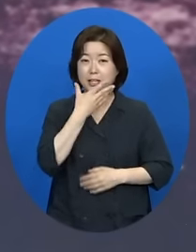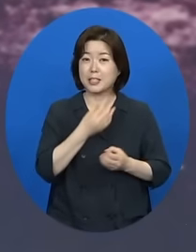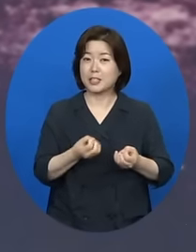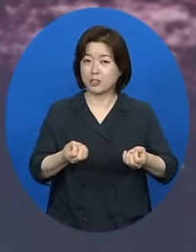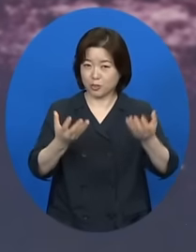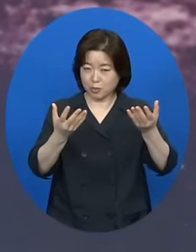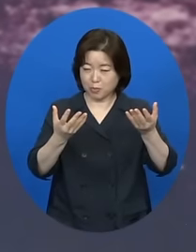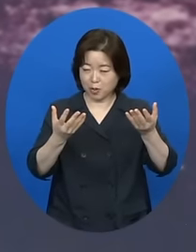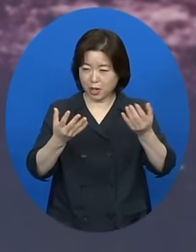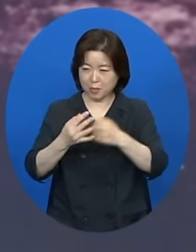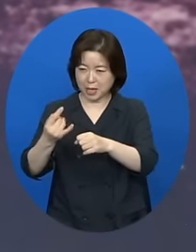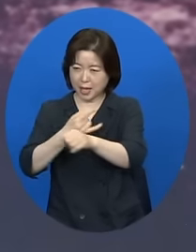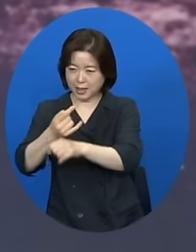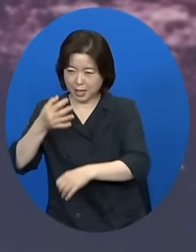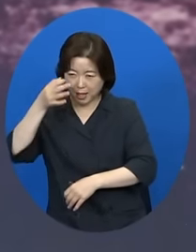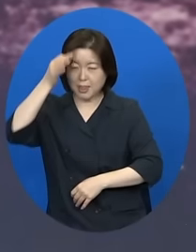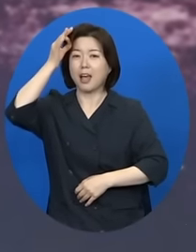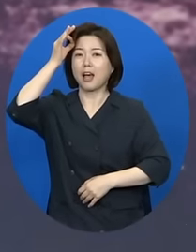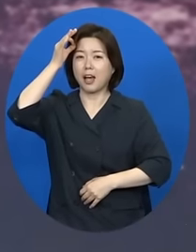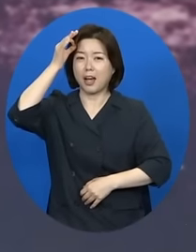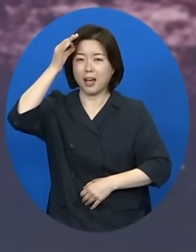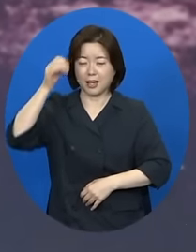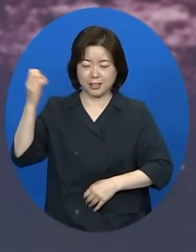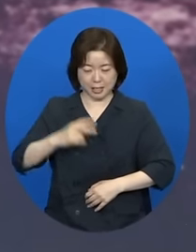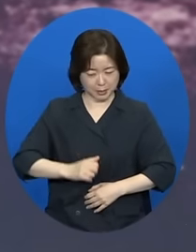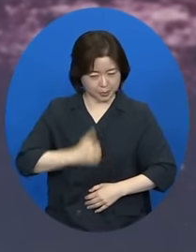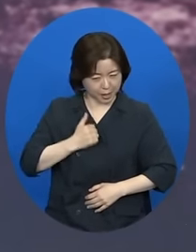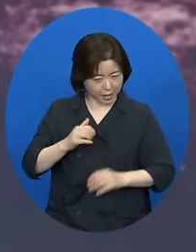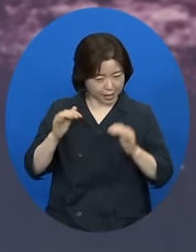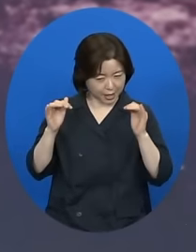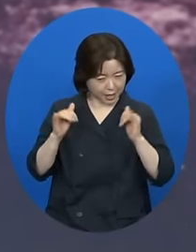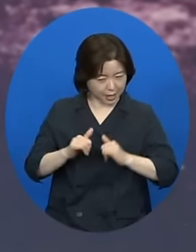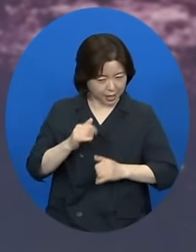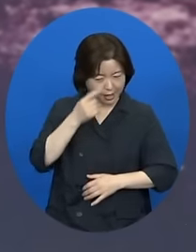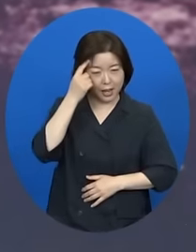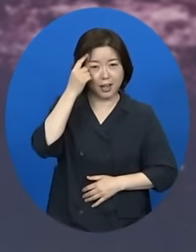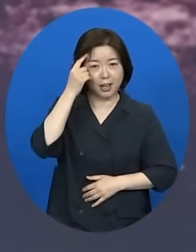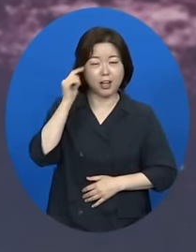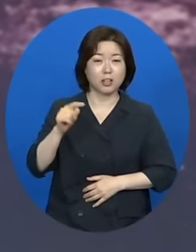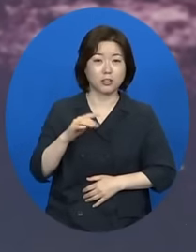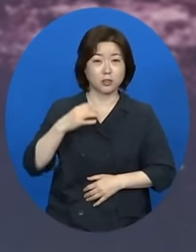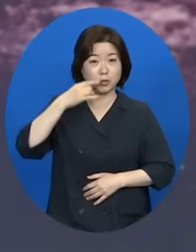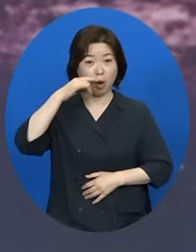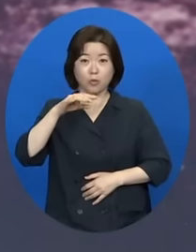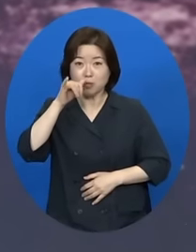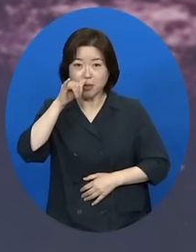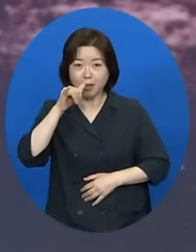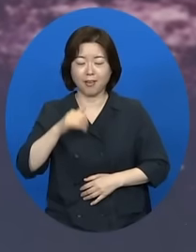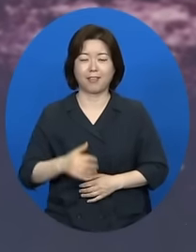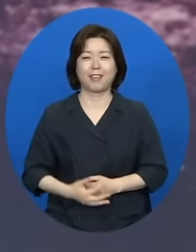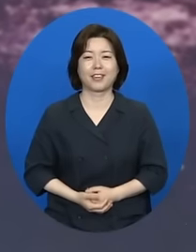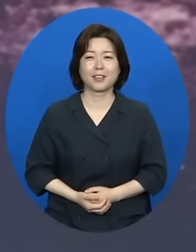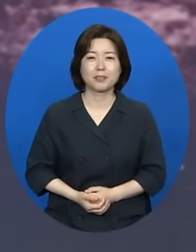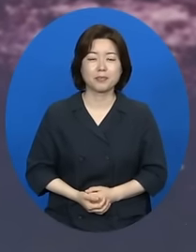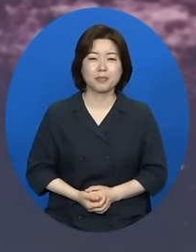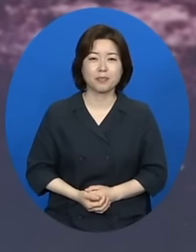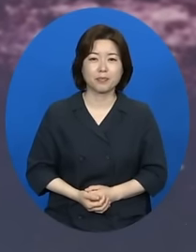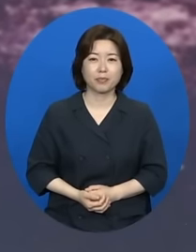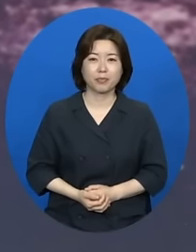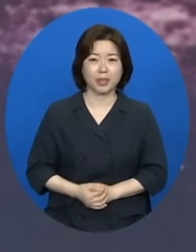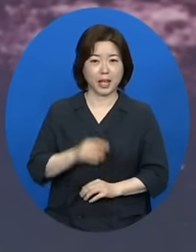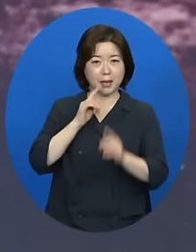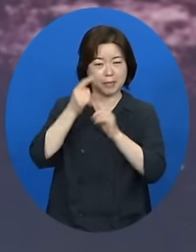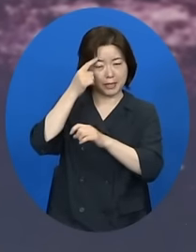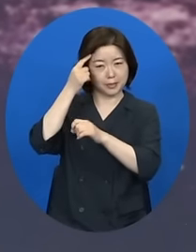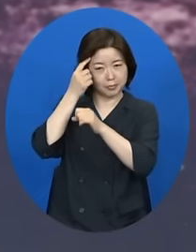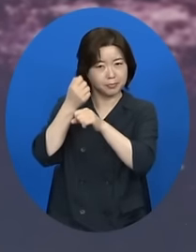나오면 에서가 그때 생각이 나면서 혹시 다시 분노하진 않을까 생각할 수도 있겠어요. 저는 그런 궁금함이 들더군요. 그래서 말씀을 연구를